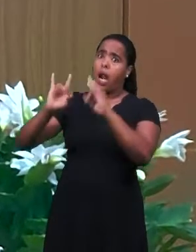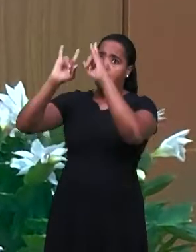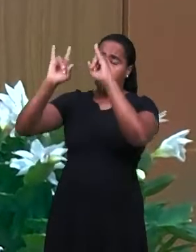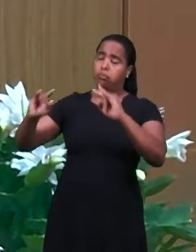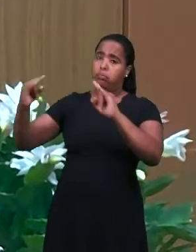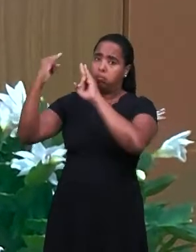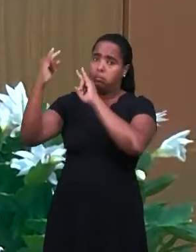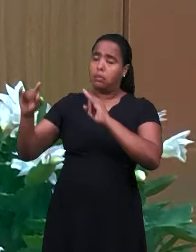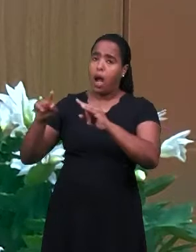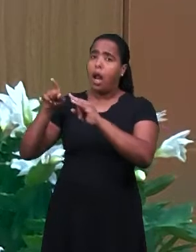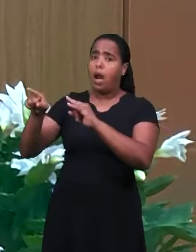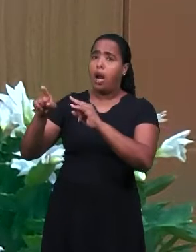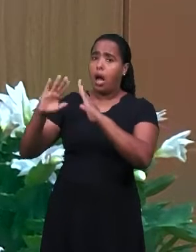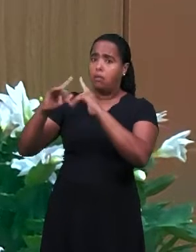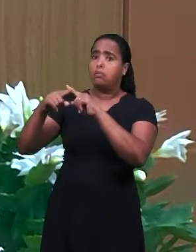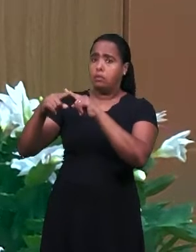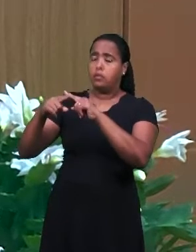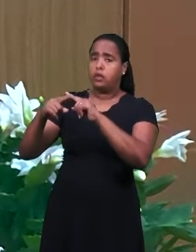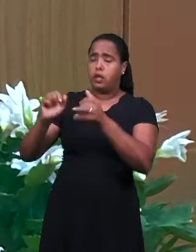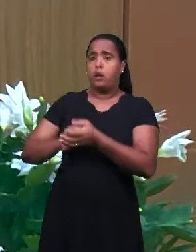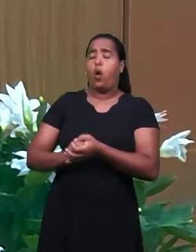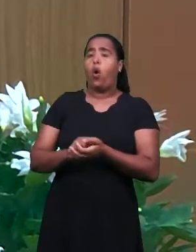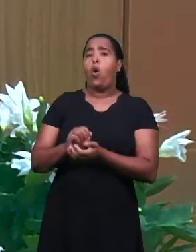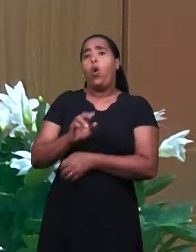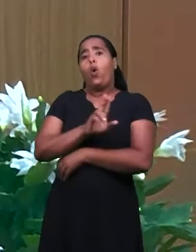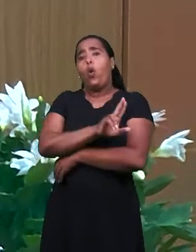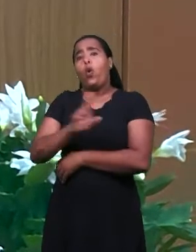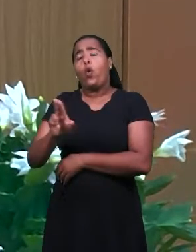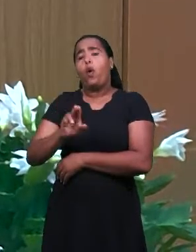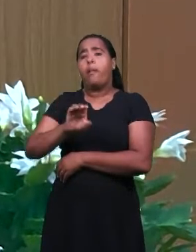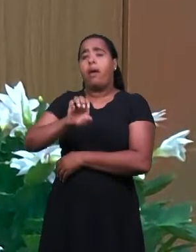храме. Его звали Элиазиф.